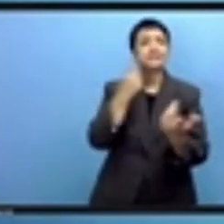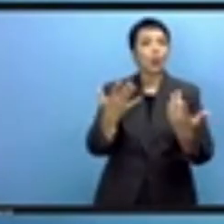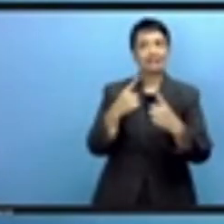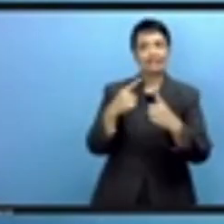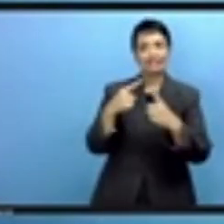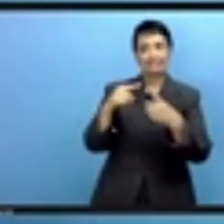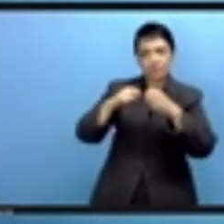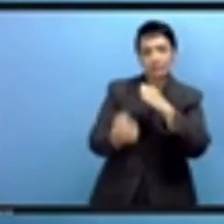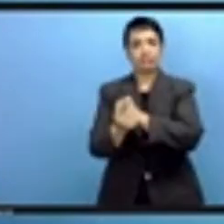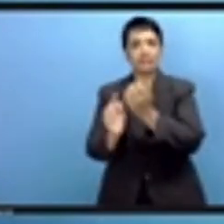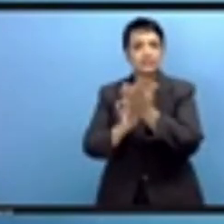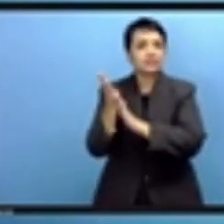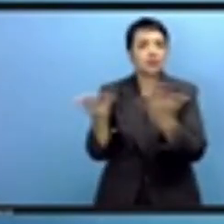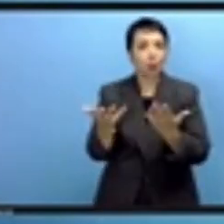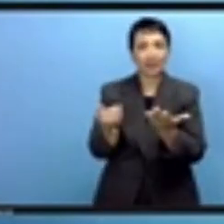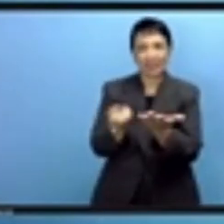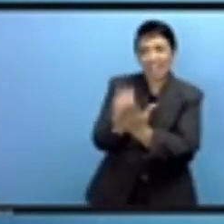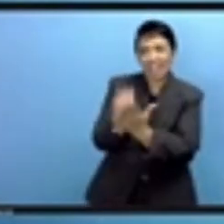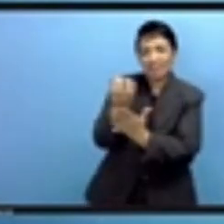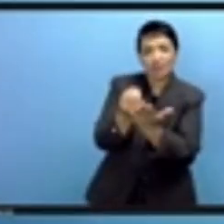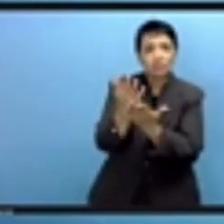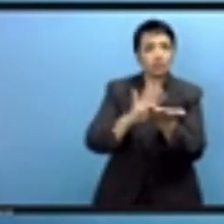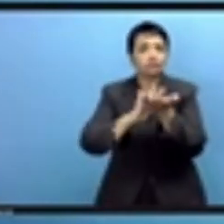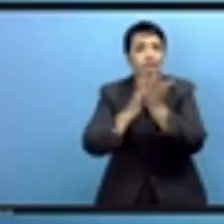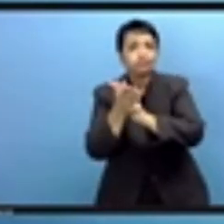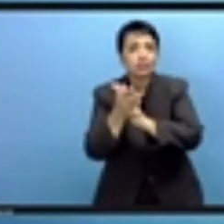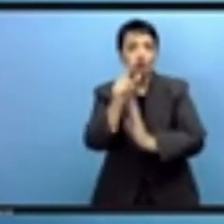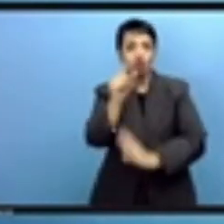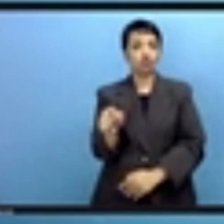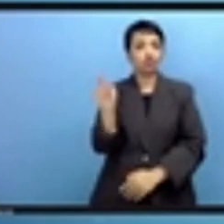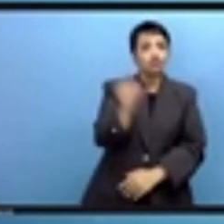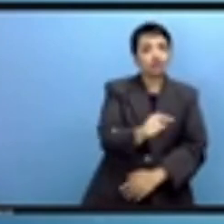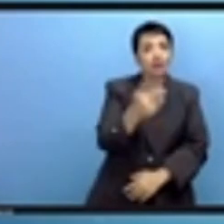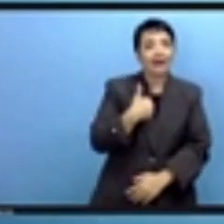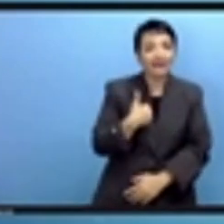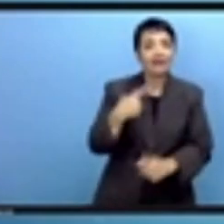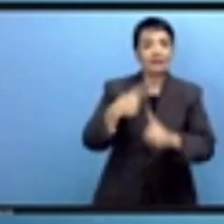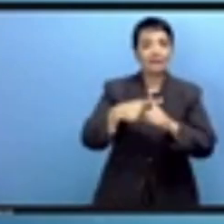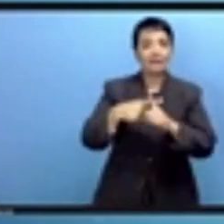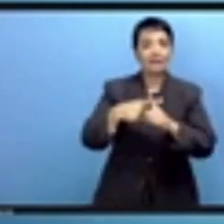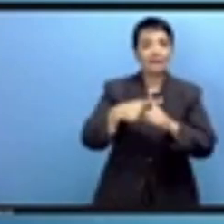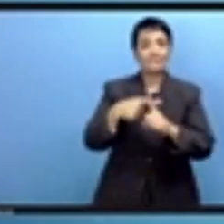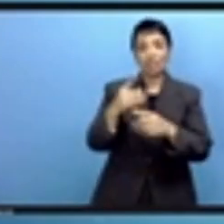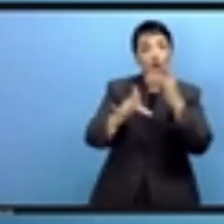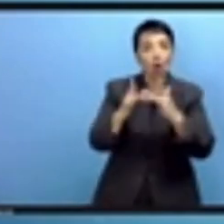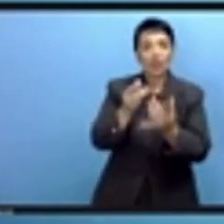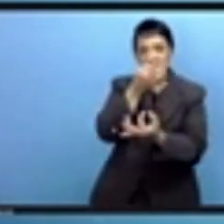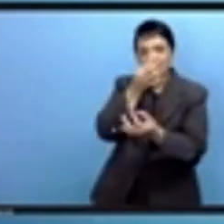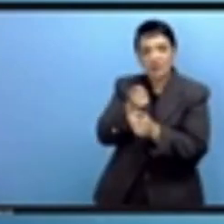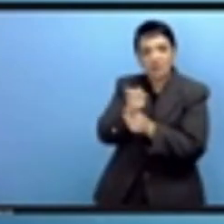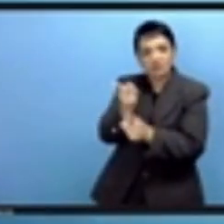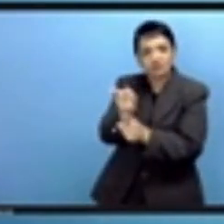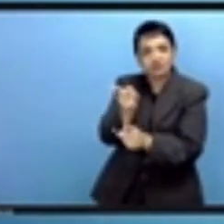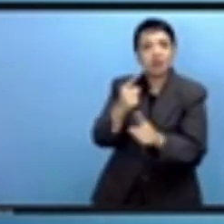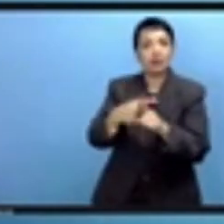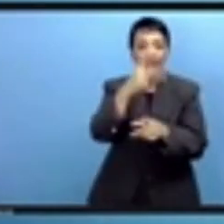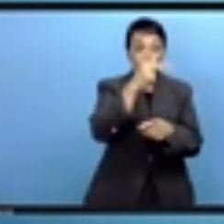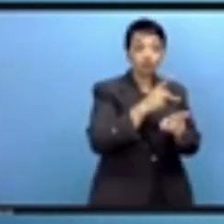了互联网上呢是有一些不同的一些这个不同的质量的信息，包括这个假消息